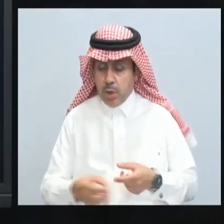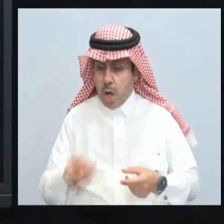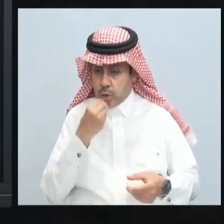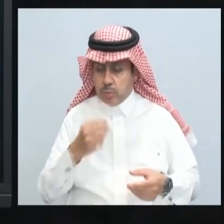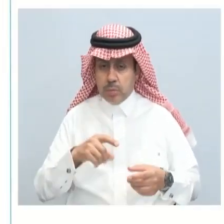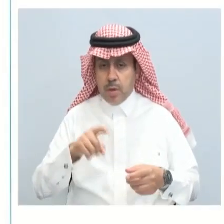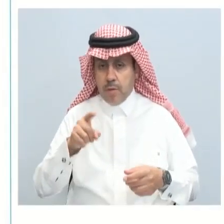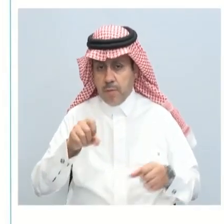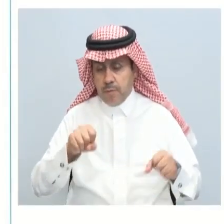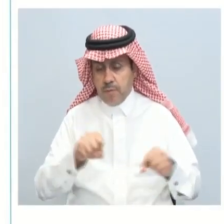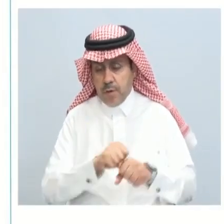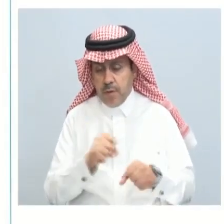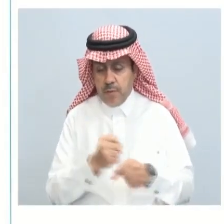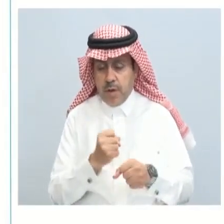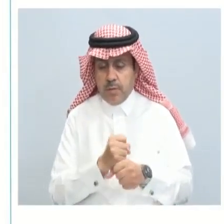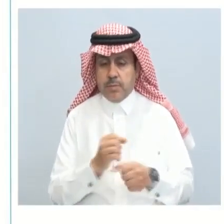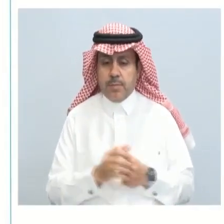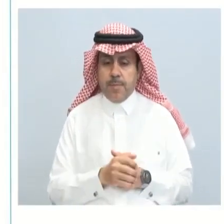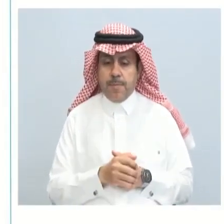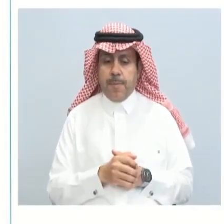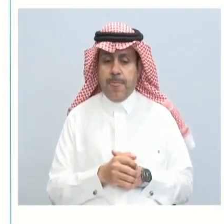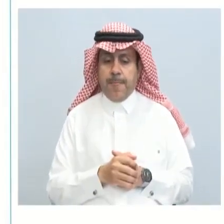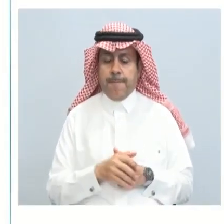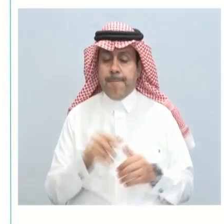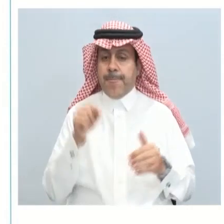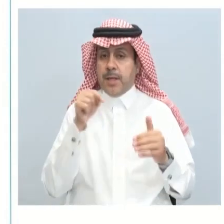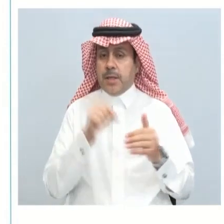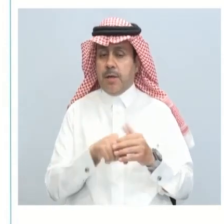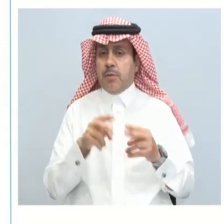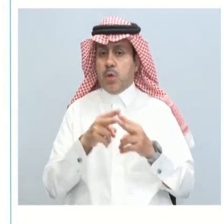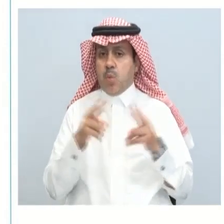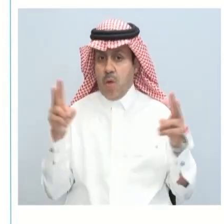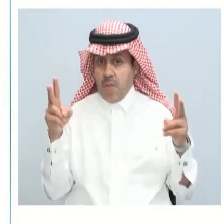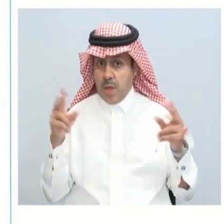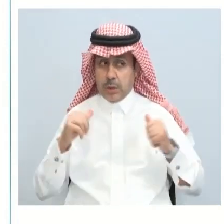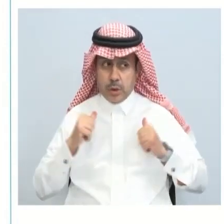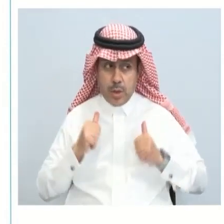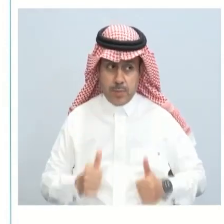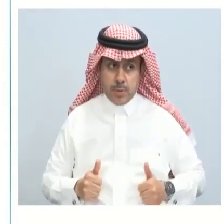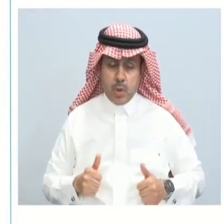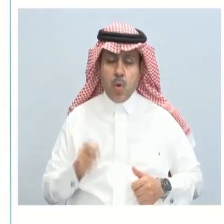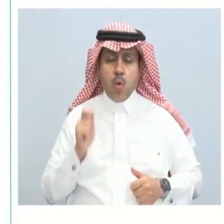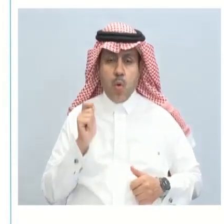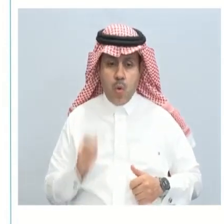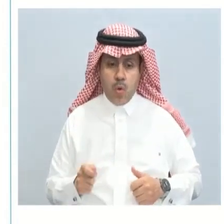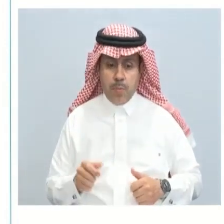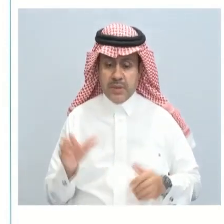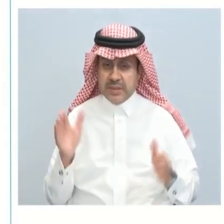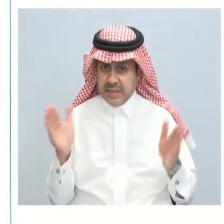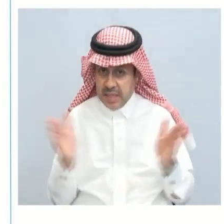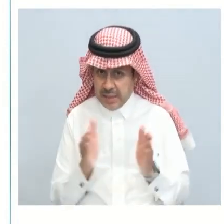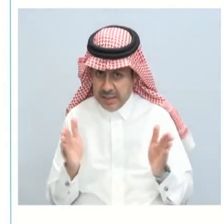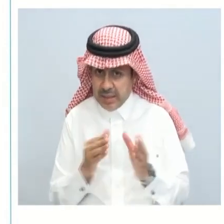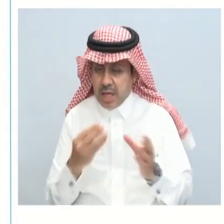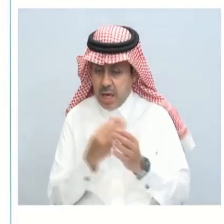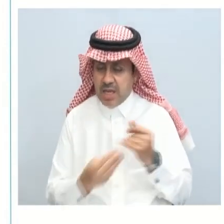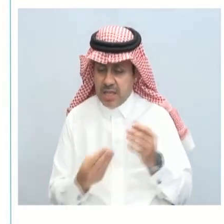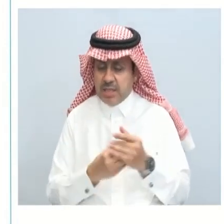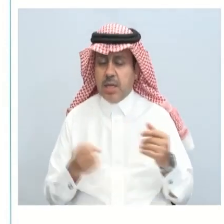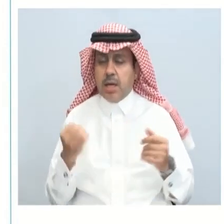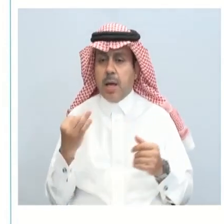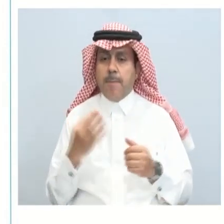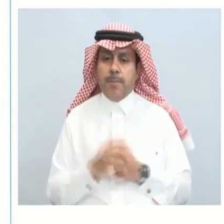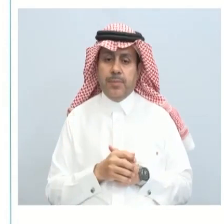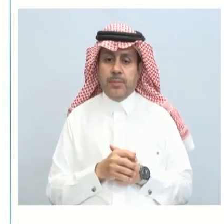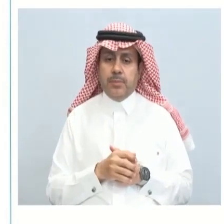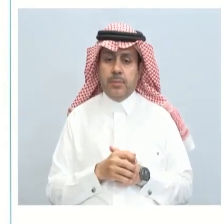والتحذير منها ايضا من الاهداف ان يوضح الطالب حكم تحديد النسل هل هو جائز